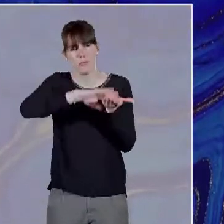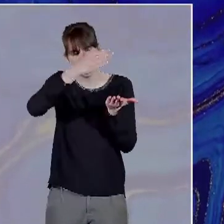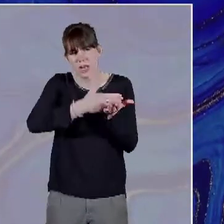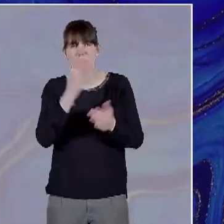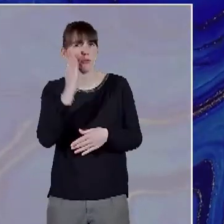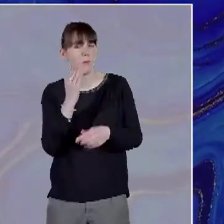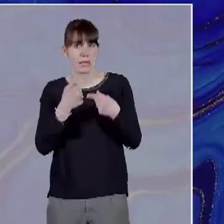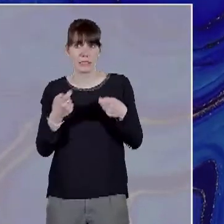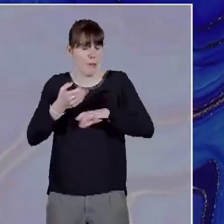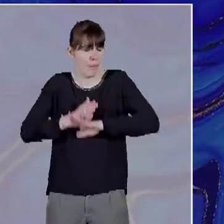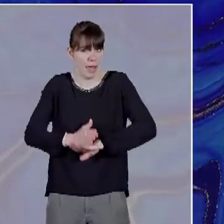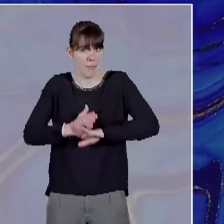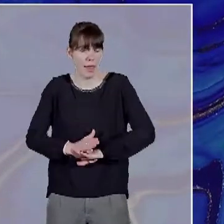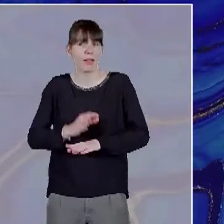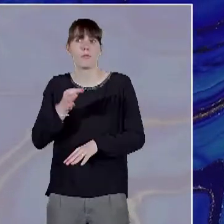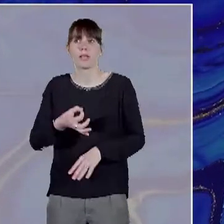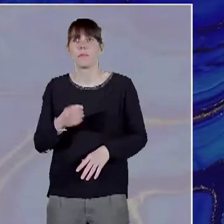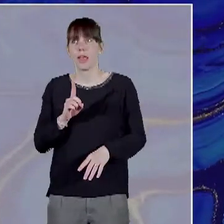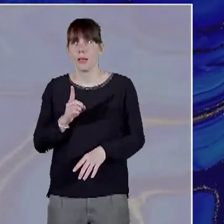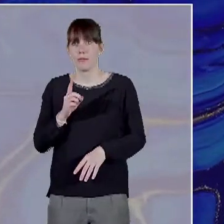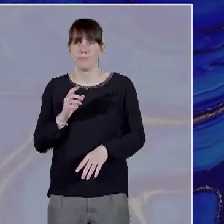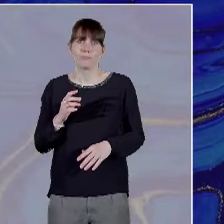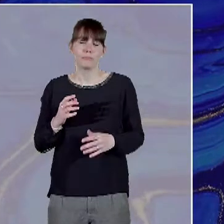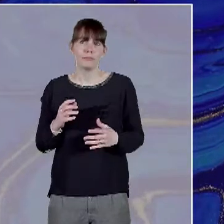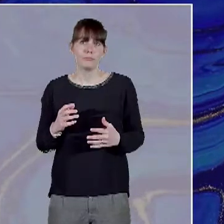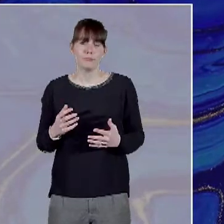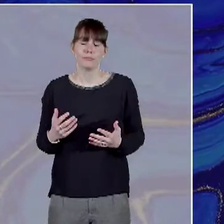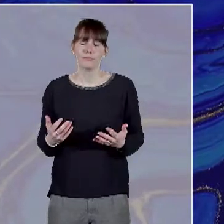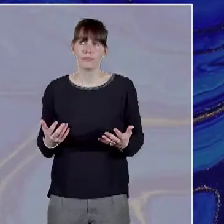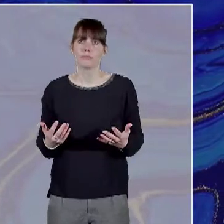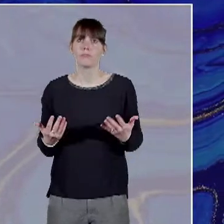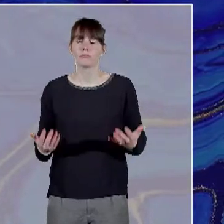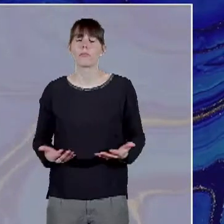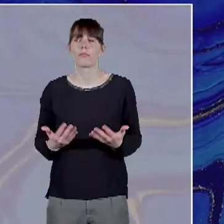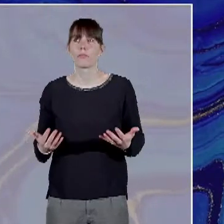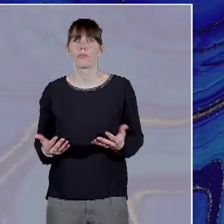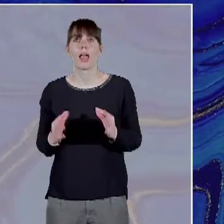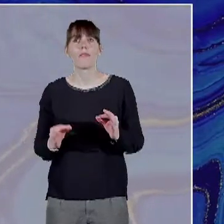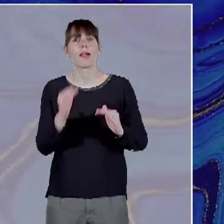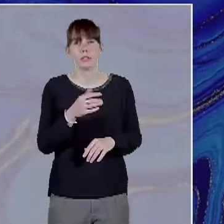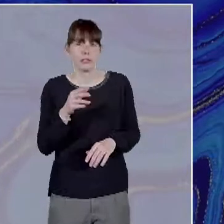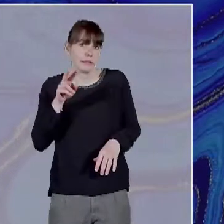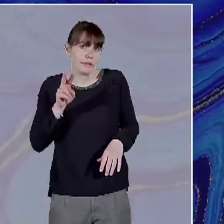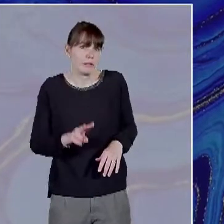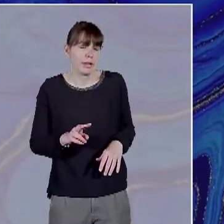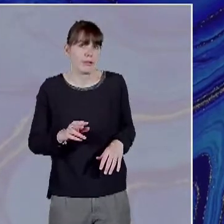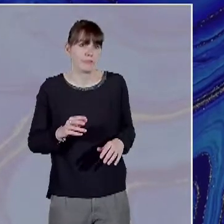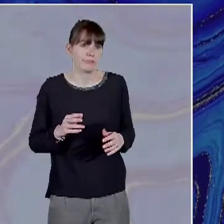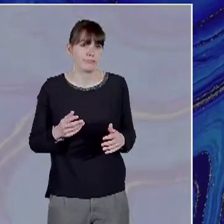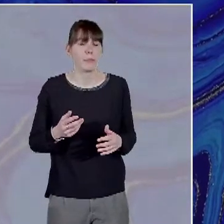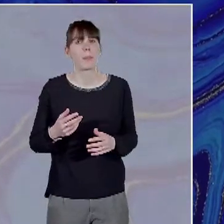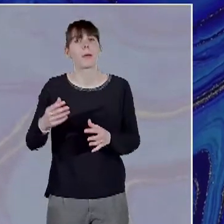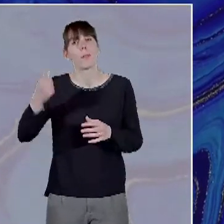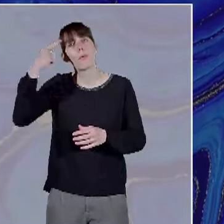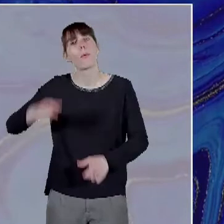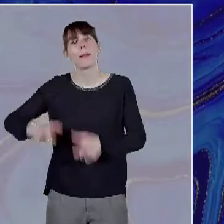maintenant, pour nous, il faudrait, là, sur le plan de relance, je ne sais pas combien, nous on espérait au moins